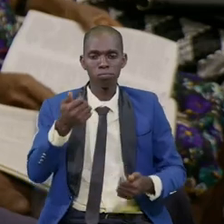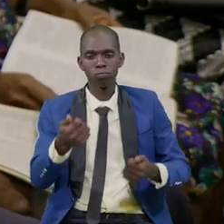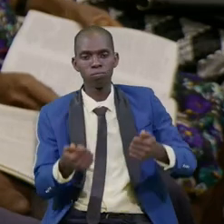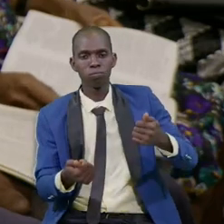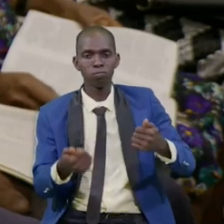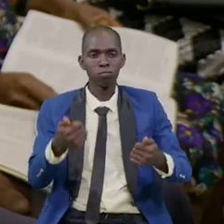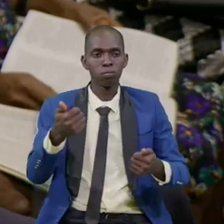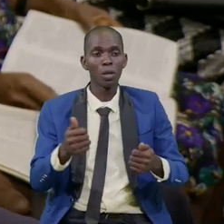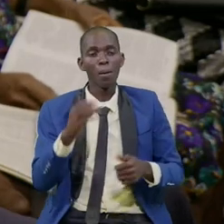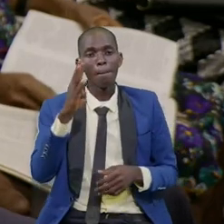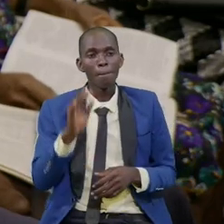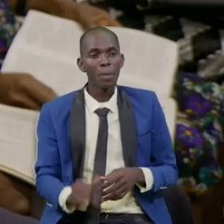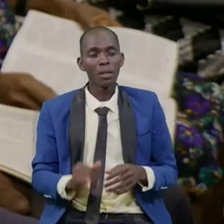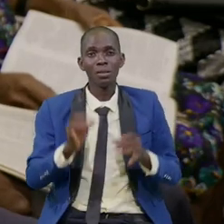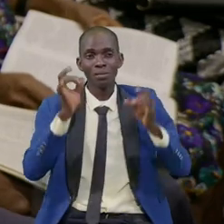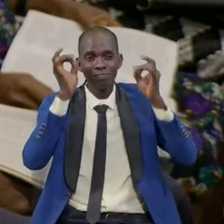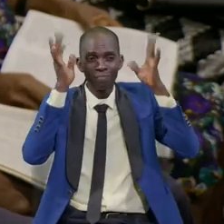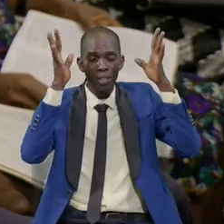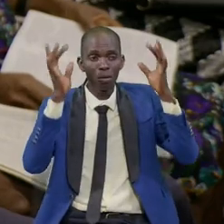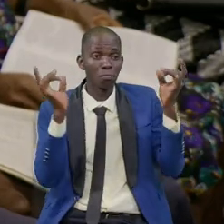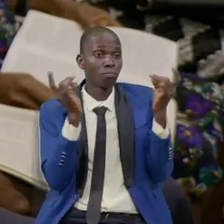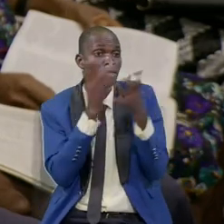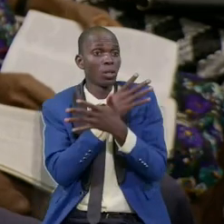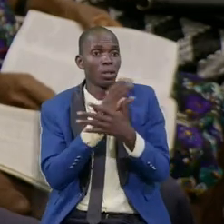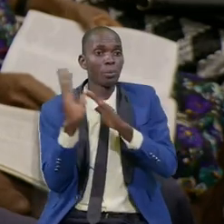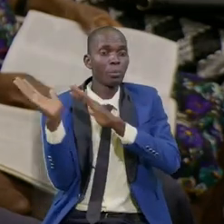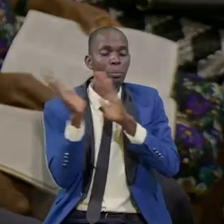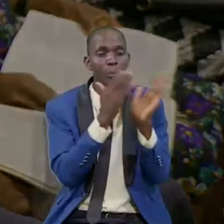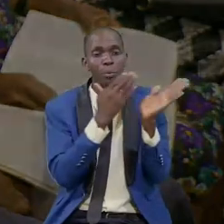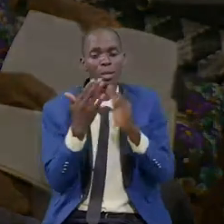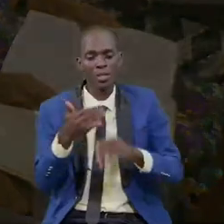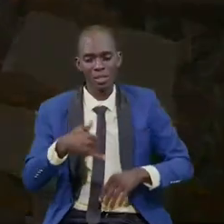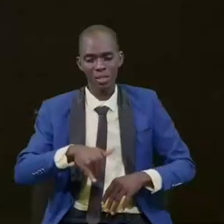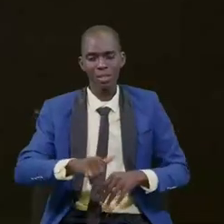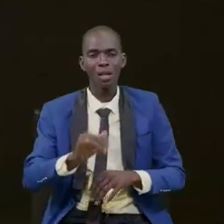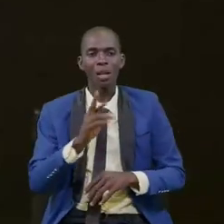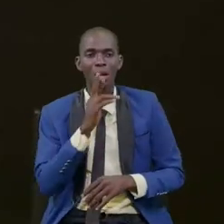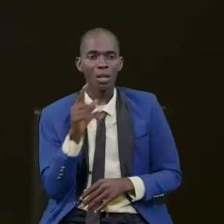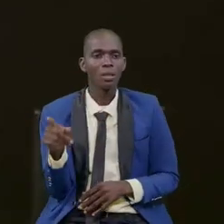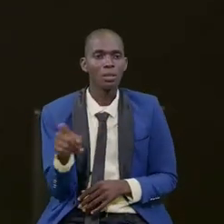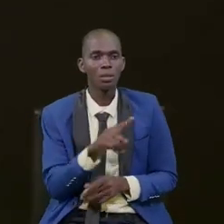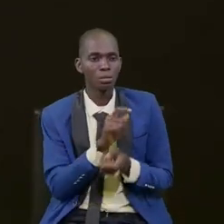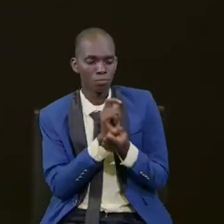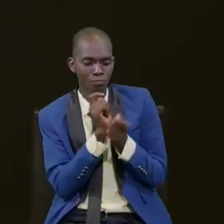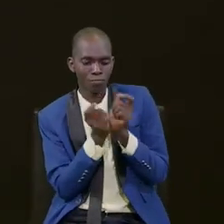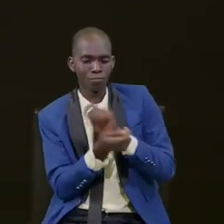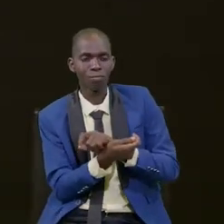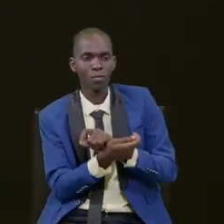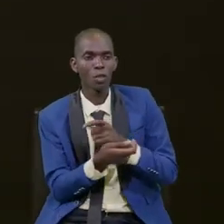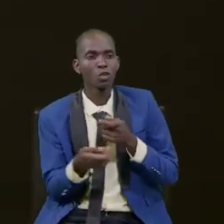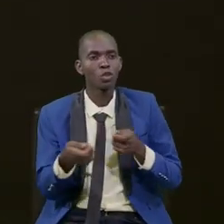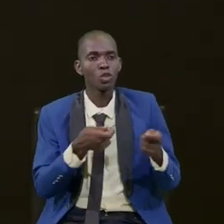sont dirigés par un très petit gouvernail au